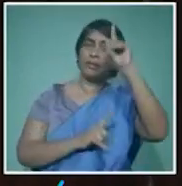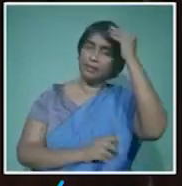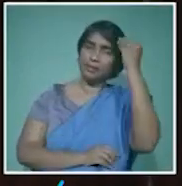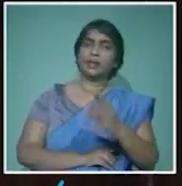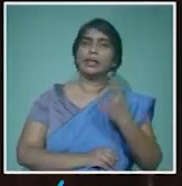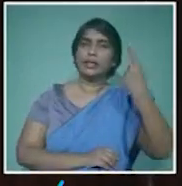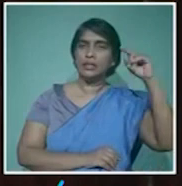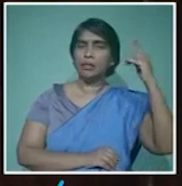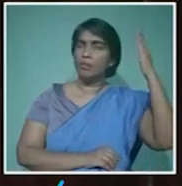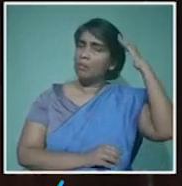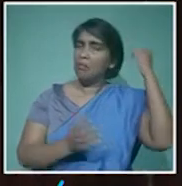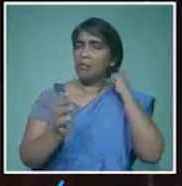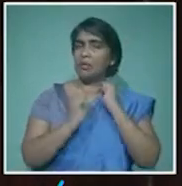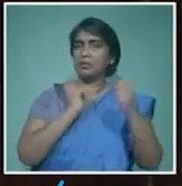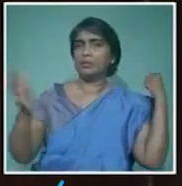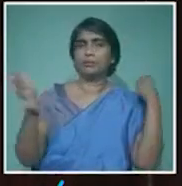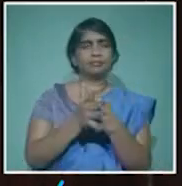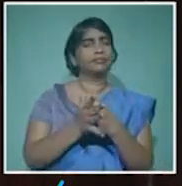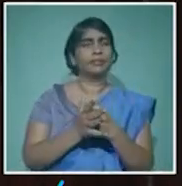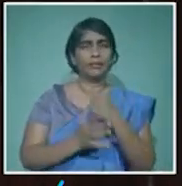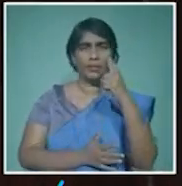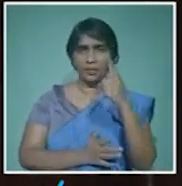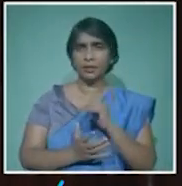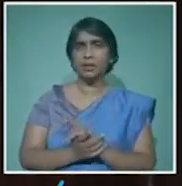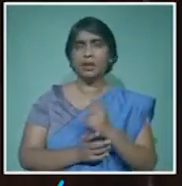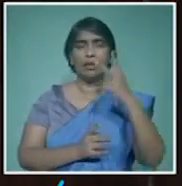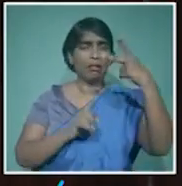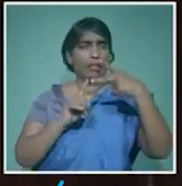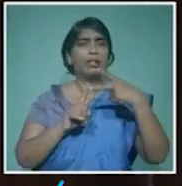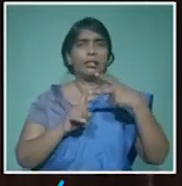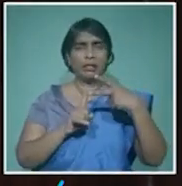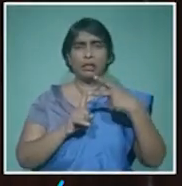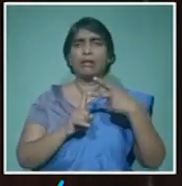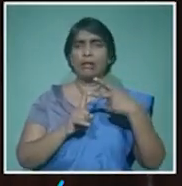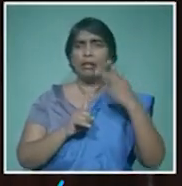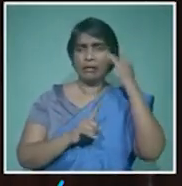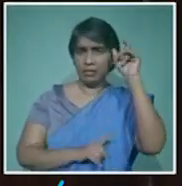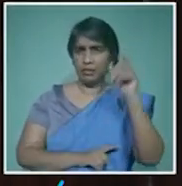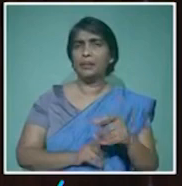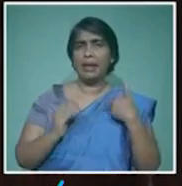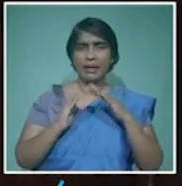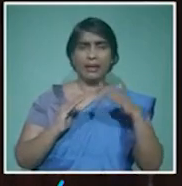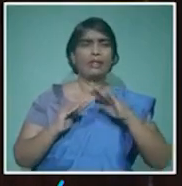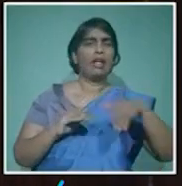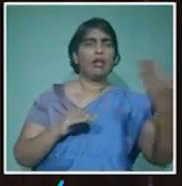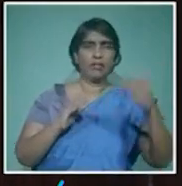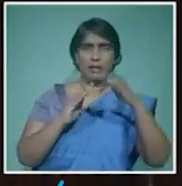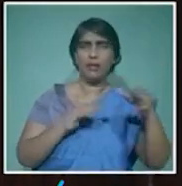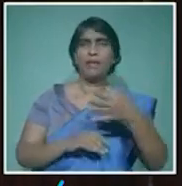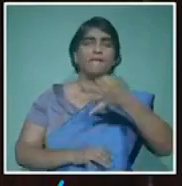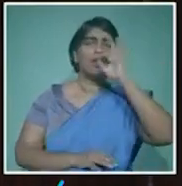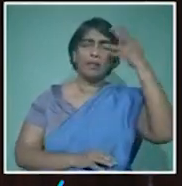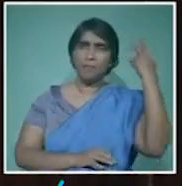ඊයේ පෙරේදා ඔළුව උඩින් බස් එකක් ගියා එක්කෙනෙක්ගේ. දෙවෙනි එක්කෙනා එක කාන්තාවක් මගේ ගමේ අල්ලපු ගමේ